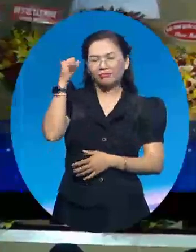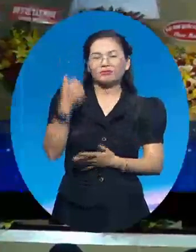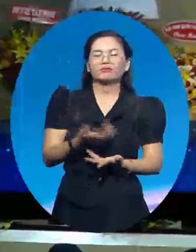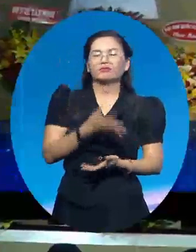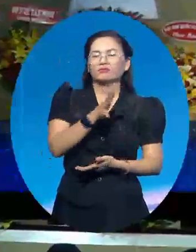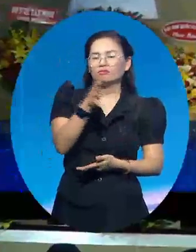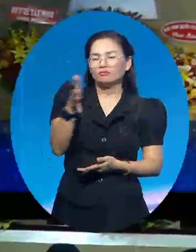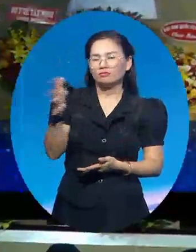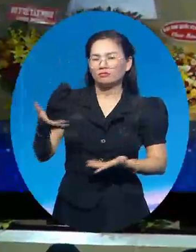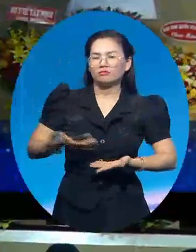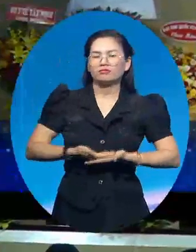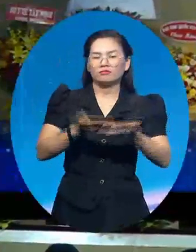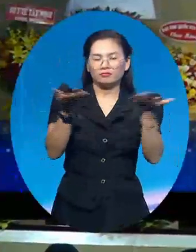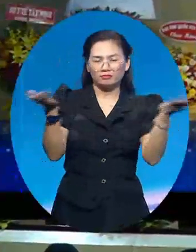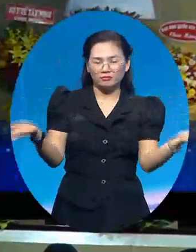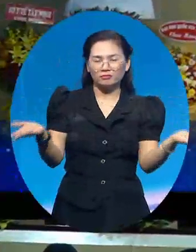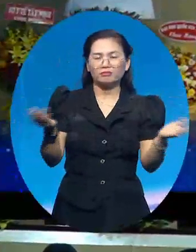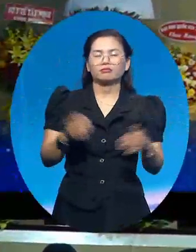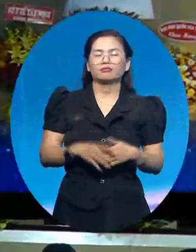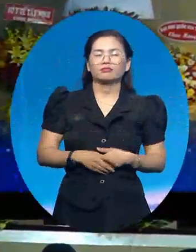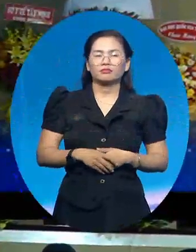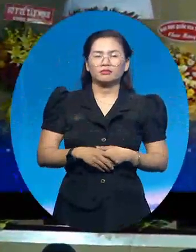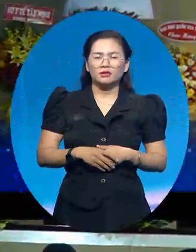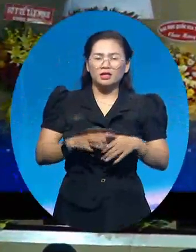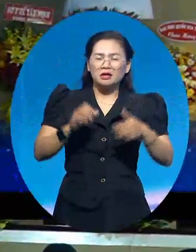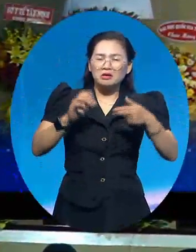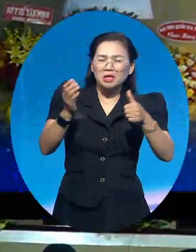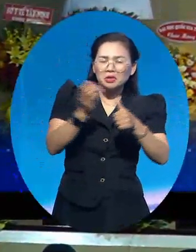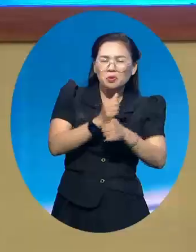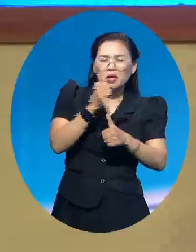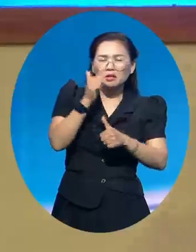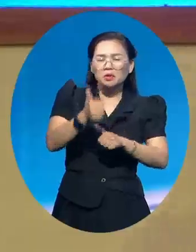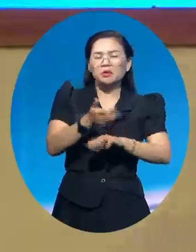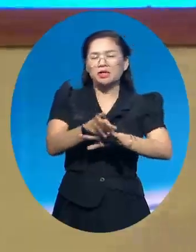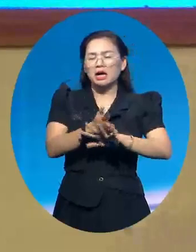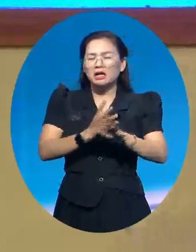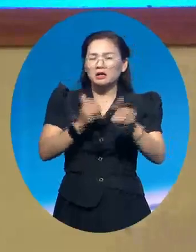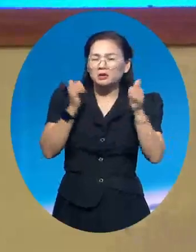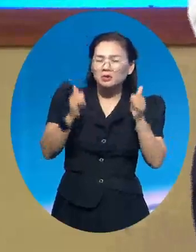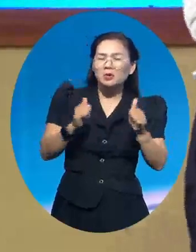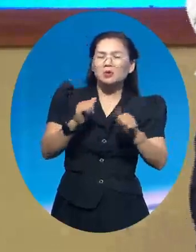tuyên dương tập thể cá nhân sinh viên có thành tích xuất sắc trong học tập và rèn luyện trong năm học